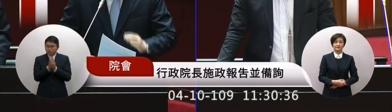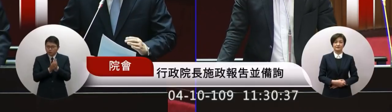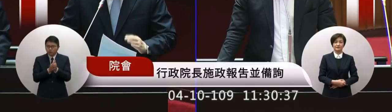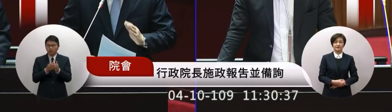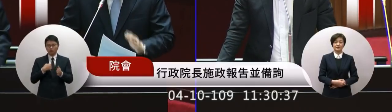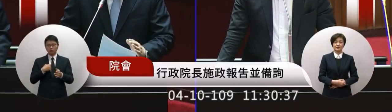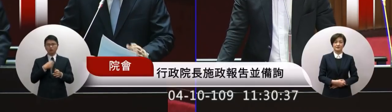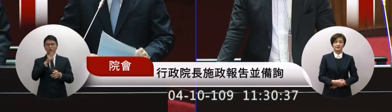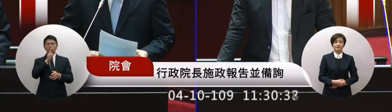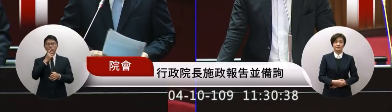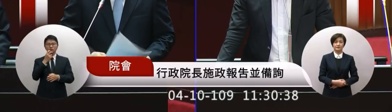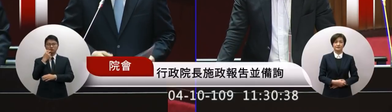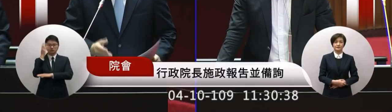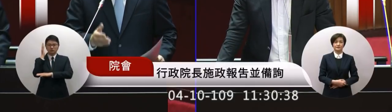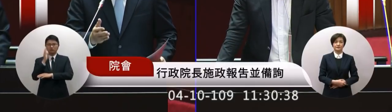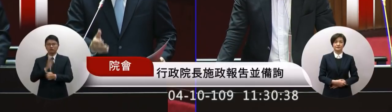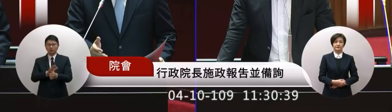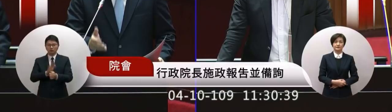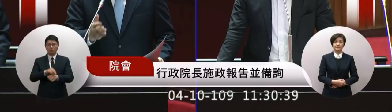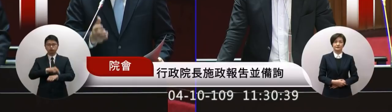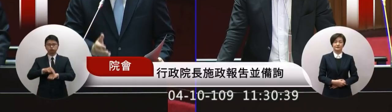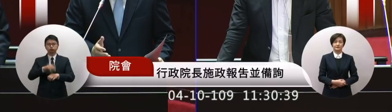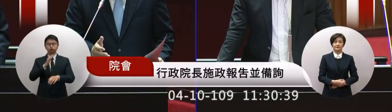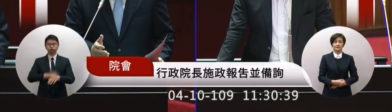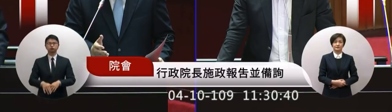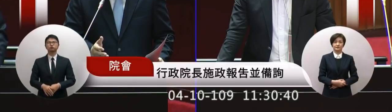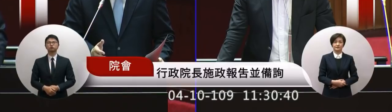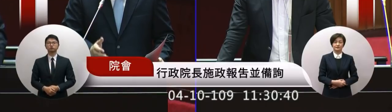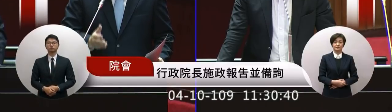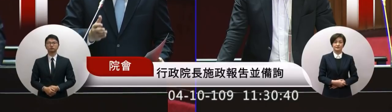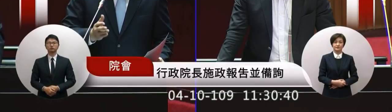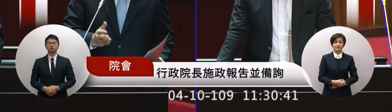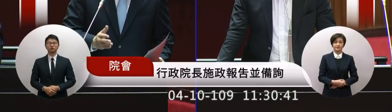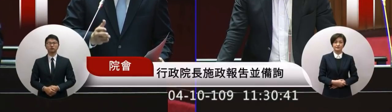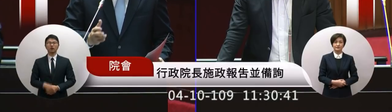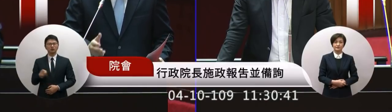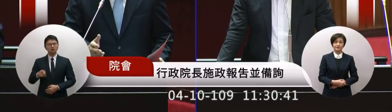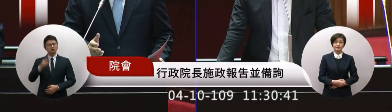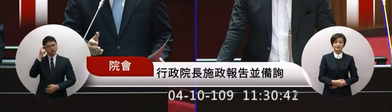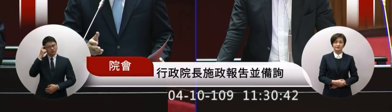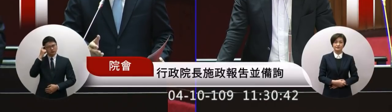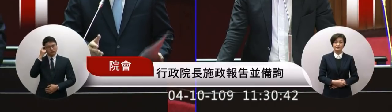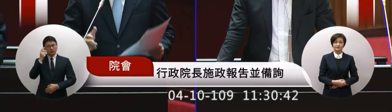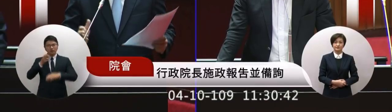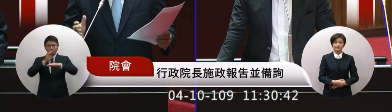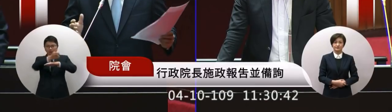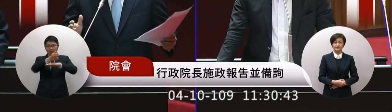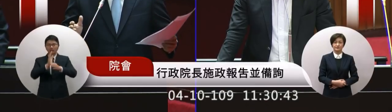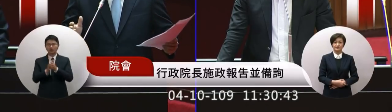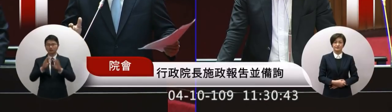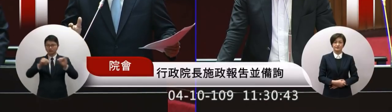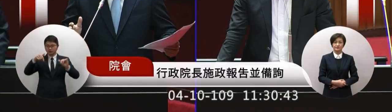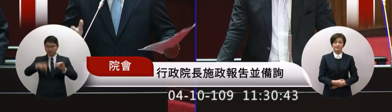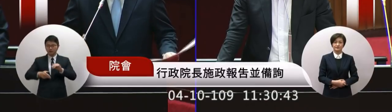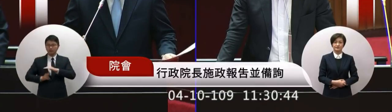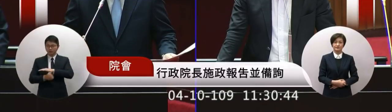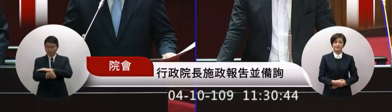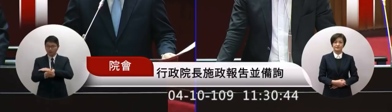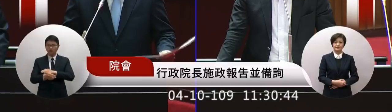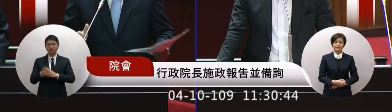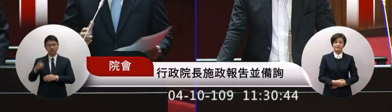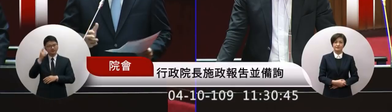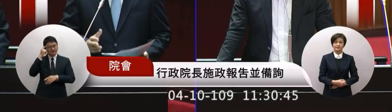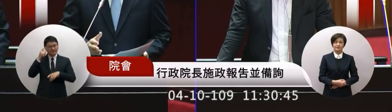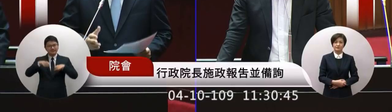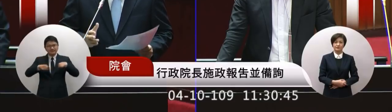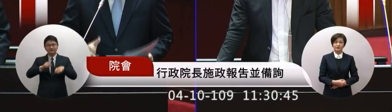责规划甲推动。但是你要立体化，吼、哦、是要地下啊高架，吼、哦、你要食什么款呢？吼、哦、满汉大